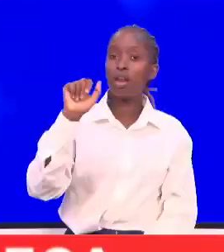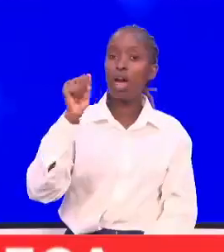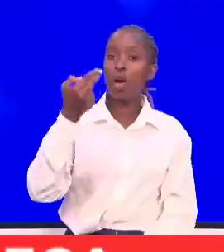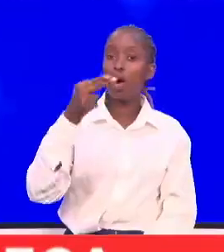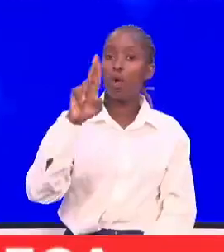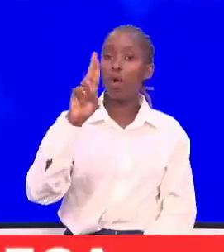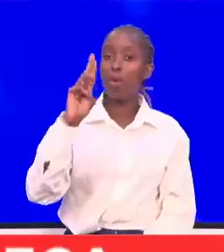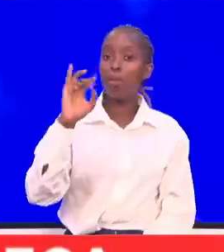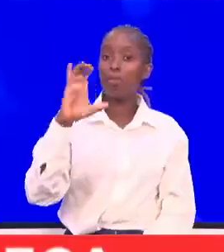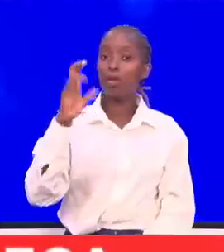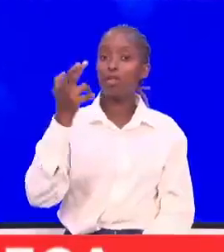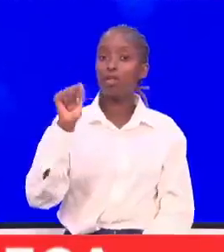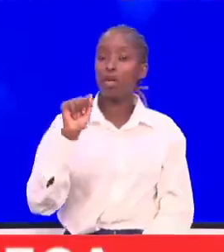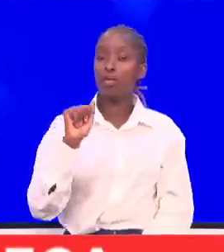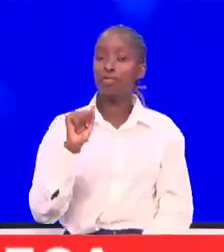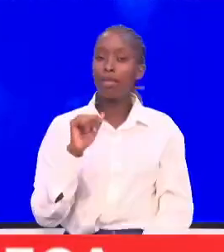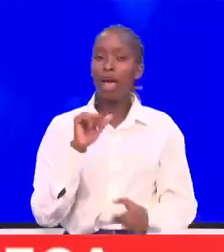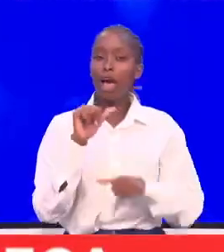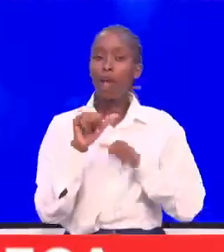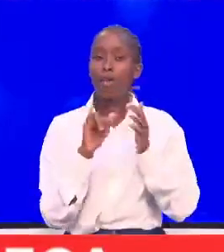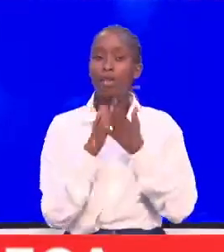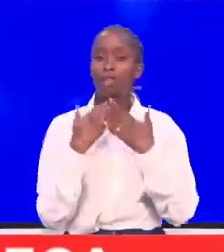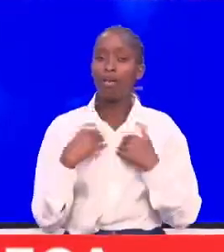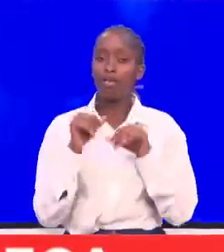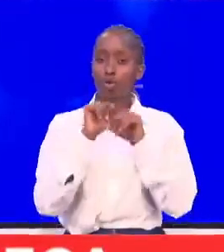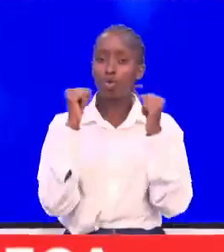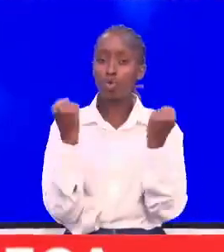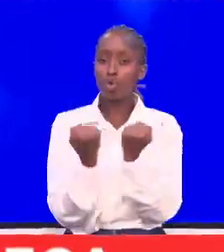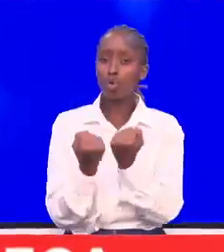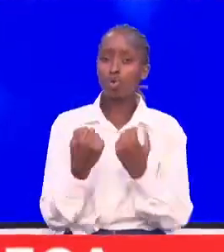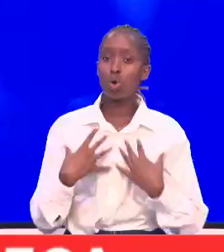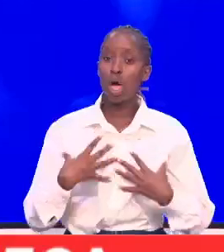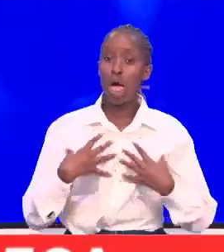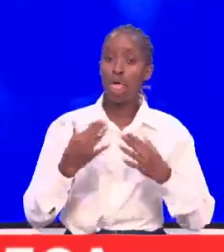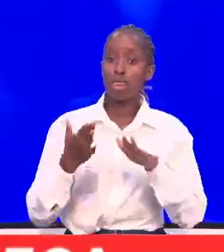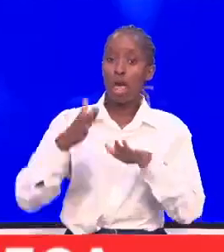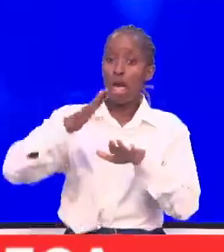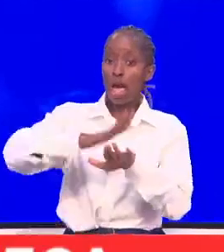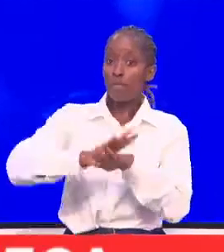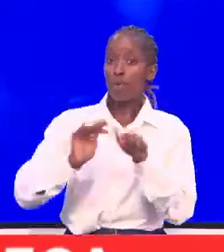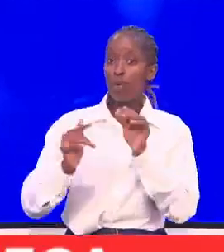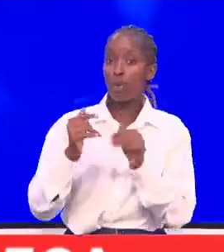social health cover ambayo na si wananchi waweze kulipa ili